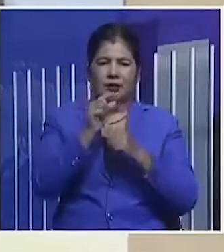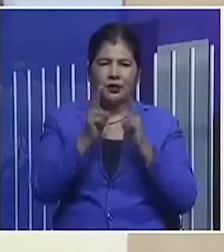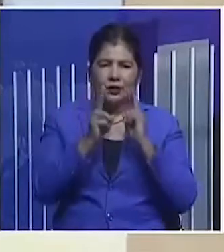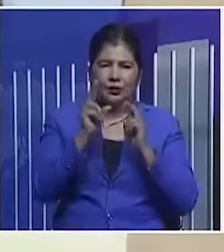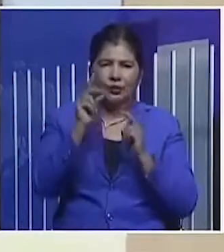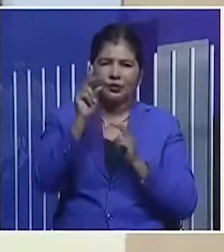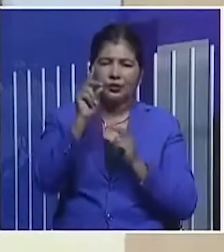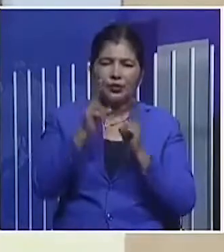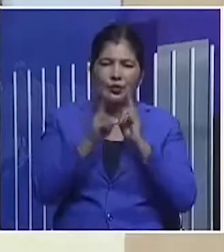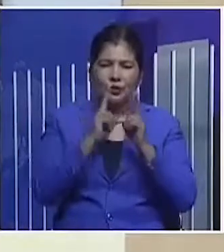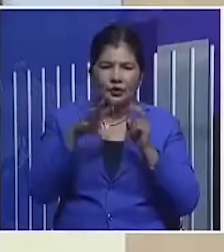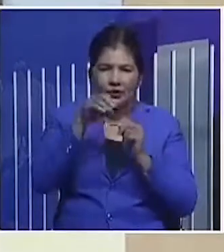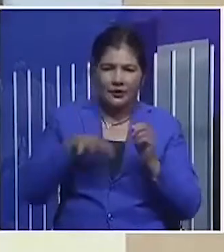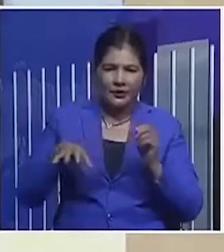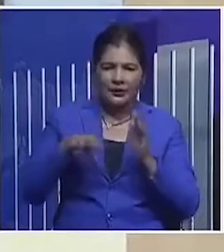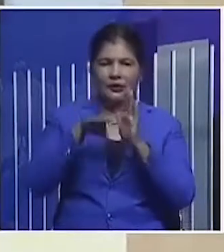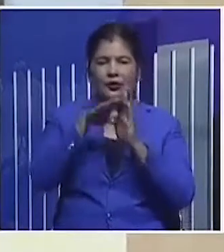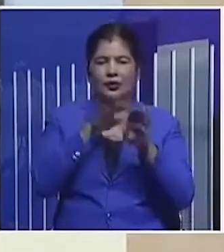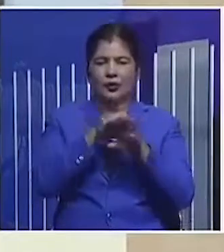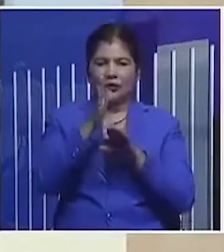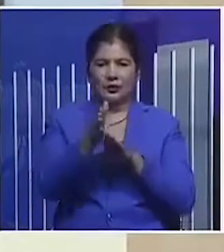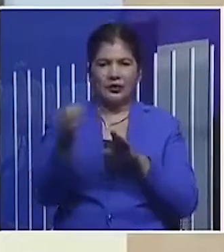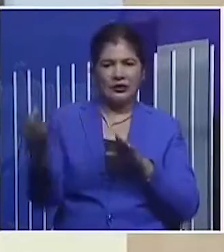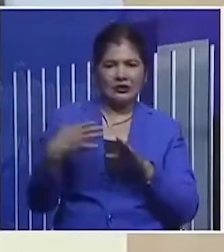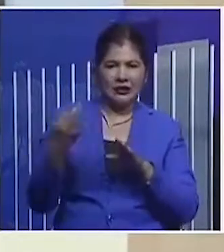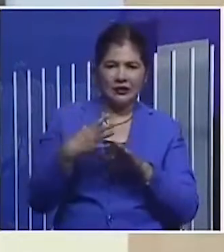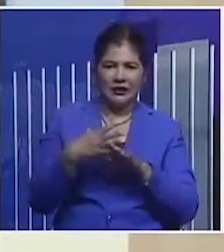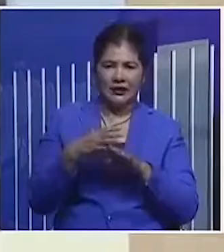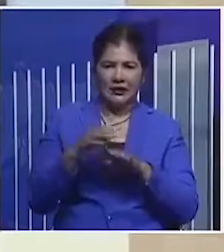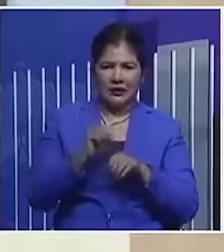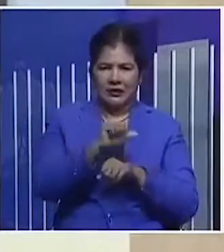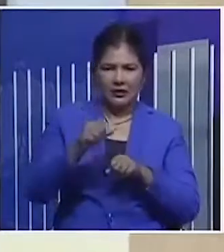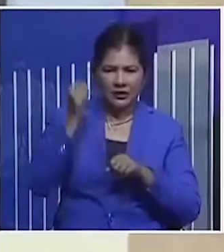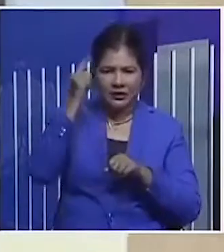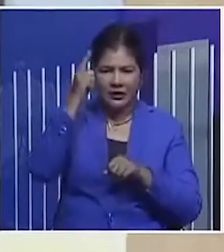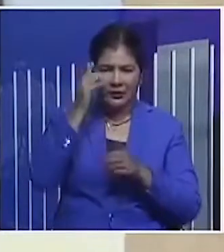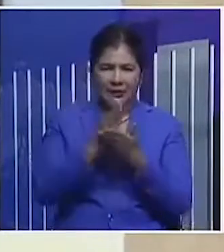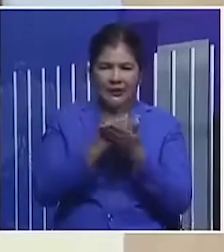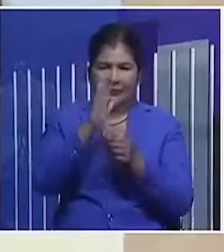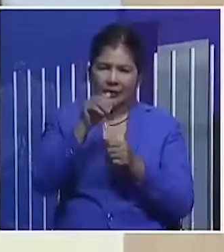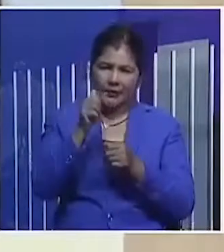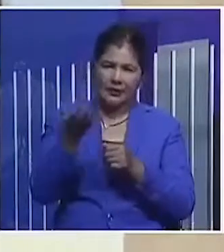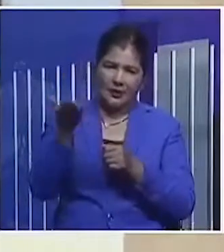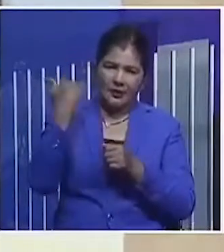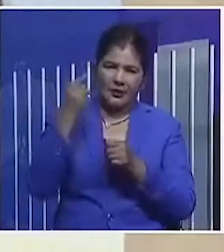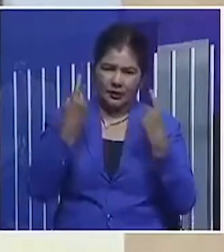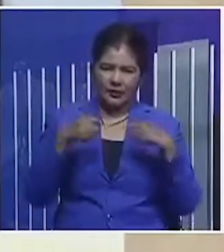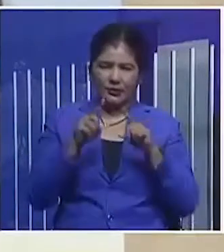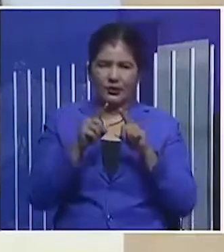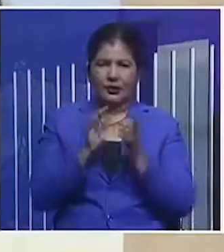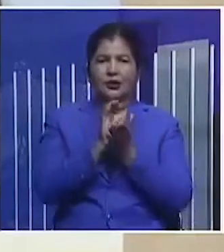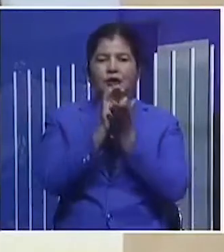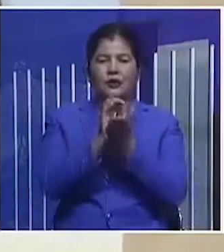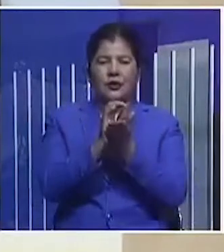हामी सबै स्थानीय तहहरूले नयाँ नयाँ जनचेतनामूलक कार्यक्रम ल्याउनुपर्छ, परम्परागत स्वास्थ्य